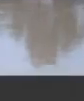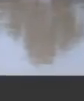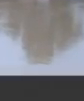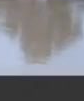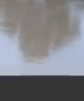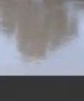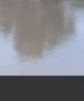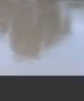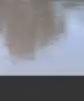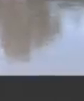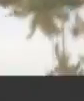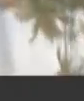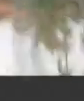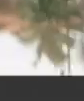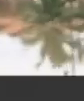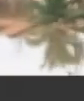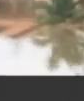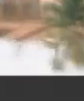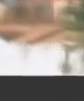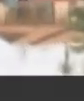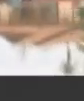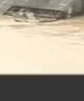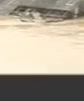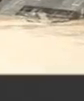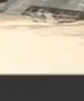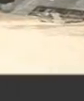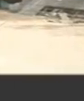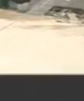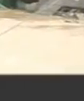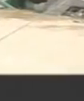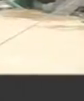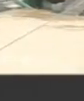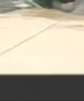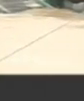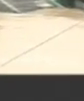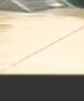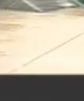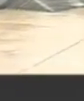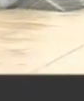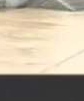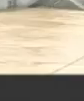Thank you.